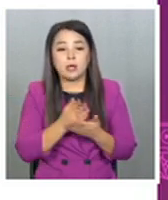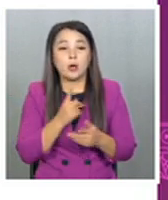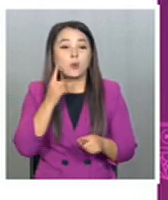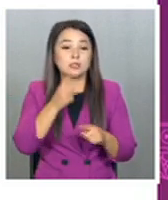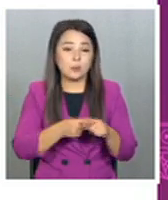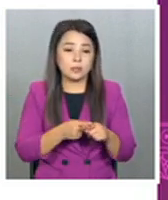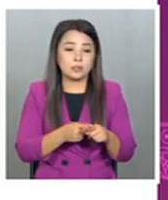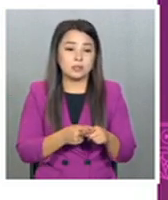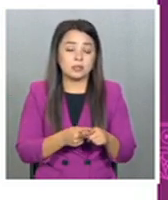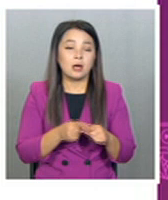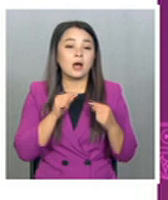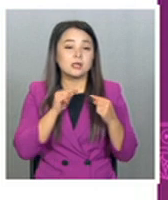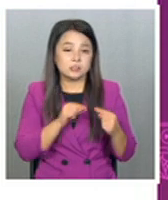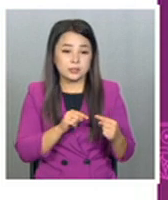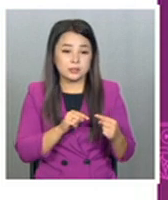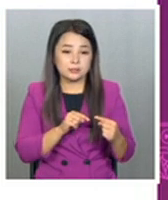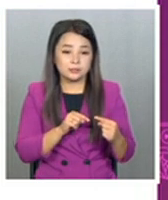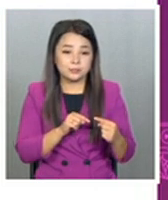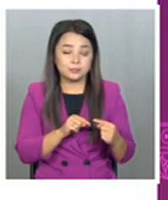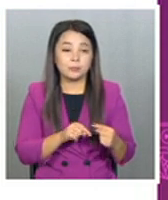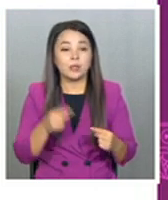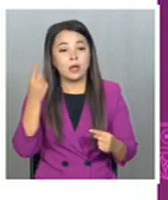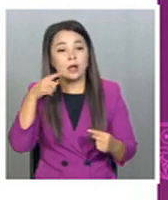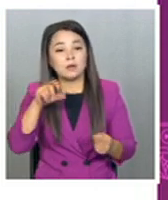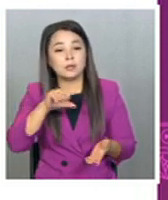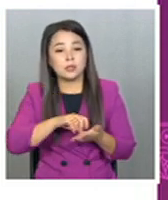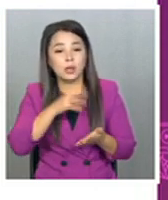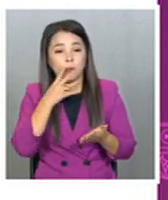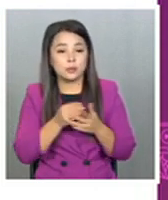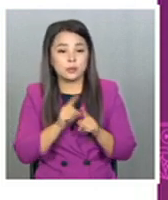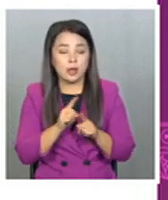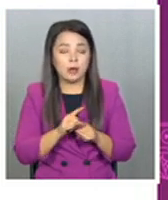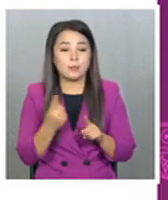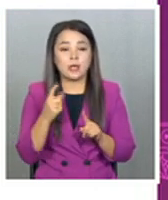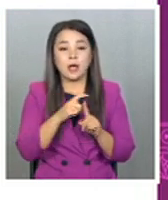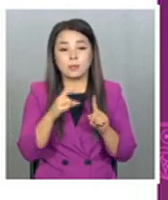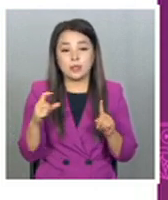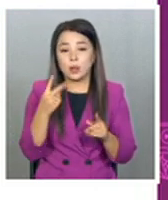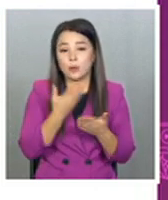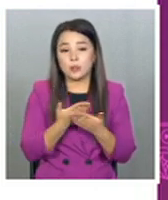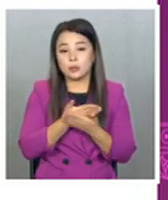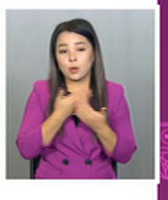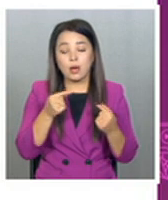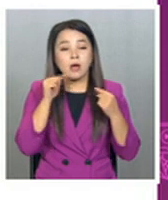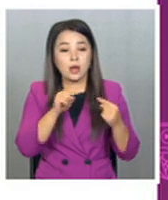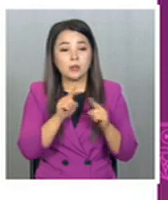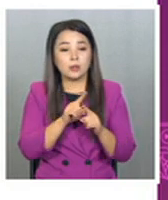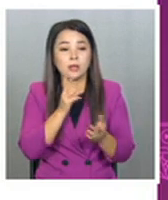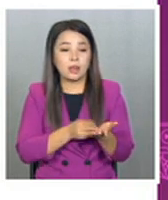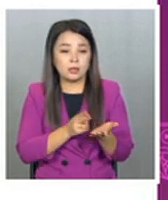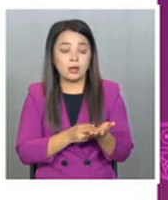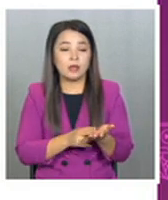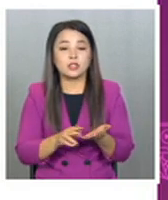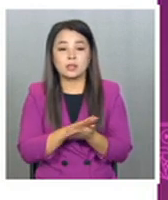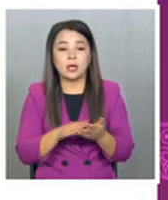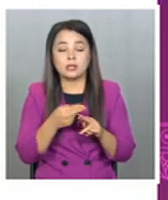қосыламын және қарсымын. Автор өз пікірін бірінші абзацта көрсетпейді, қарсы дәлелдерді немесе